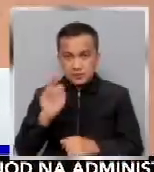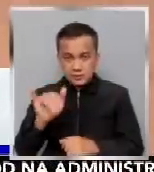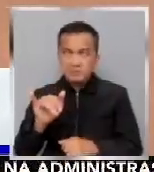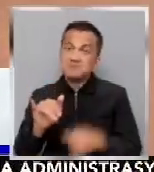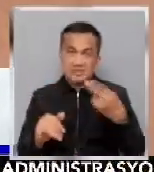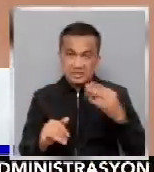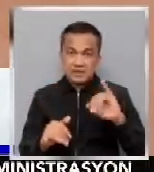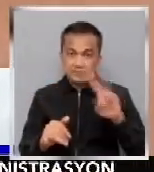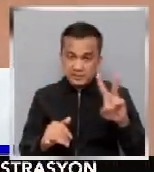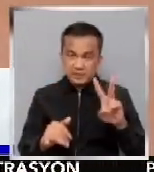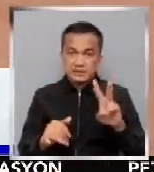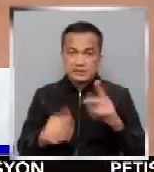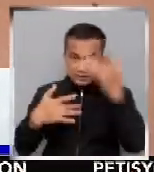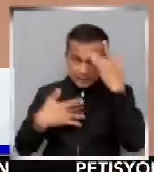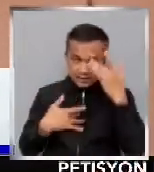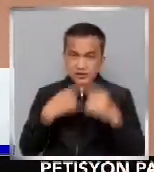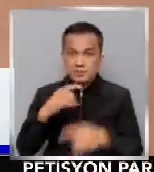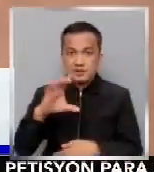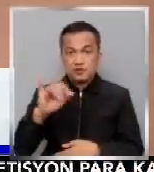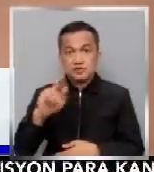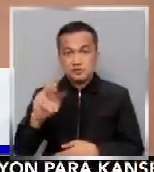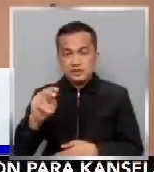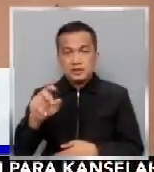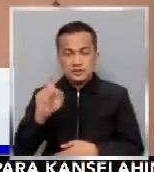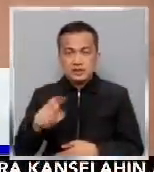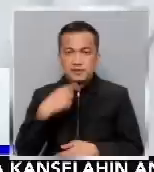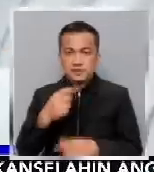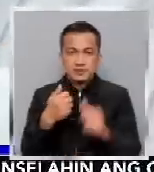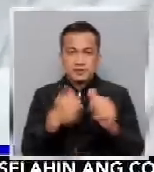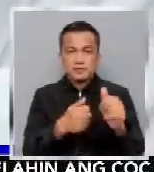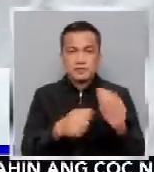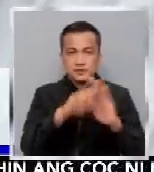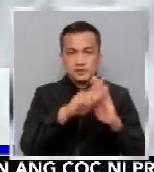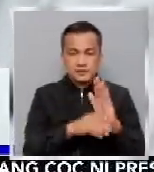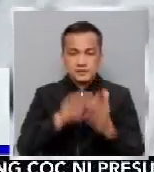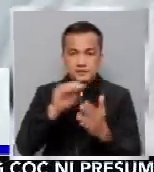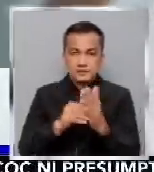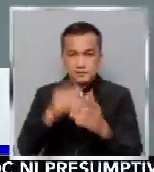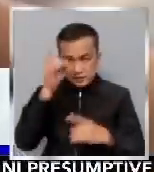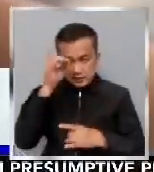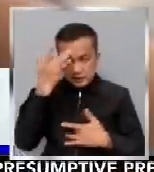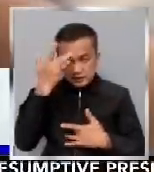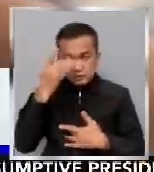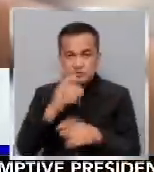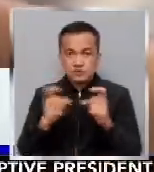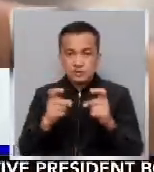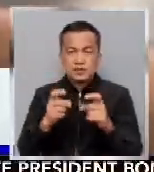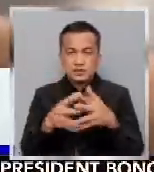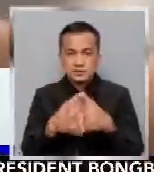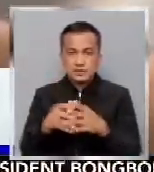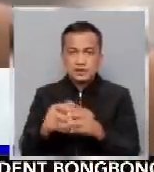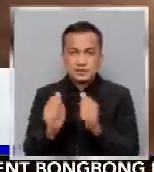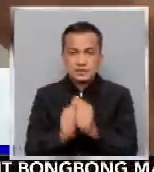infection. Sabi ni Concepcion Sana Rao ay itulad na lamang sa guidelines ng Center for Disease Control ng Amerika na kasama na rin bibigyan ng